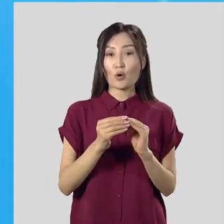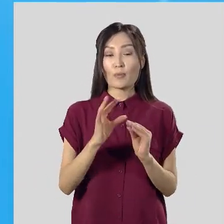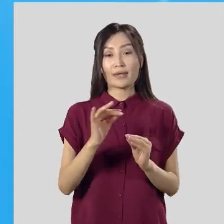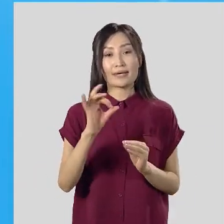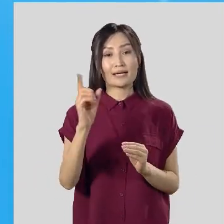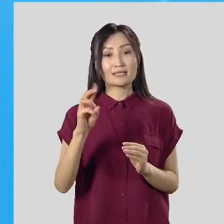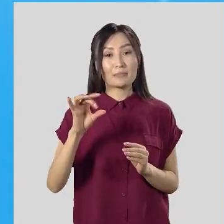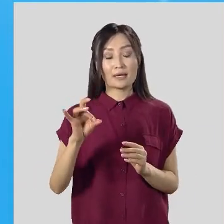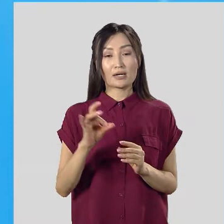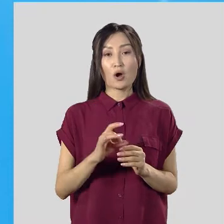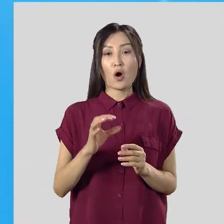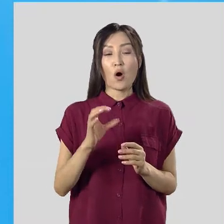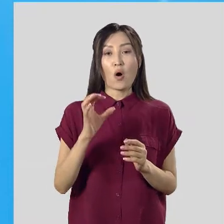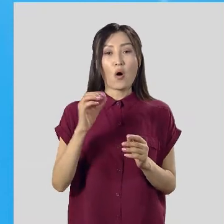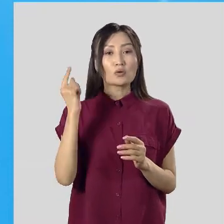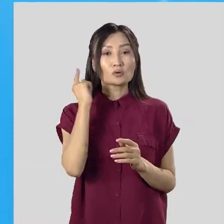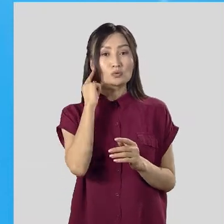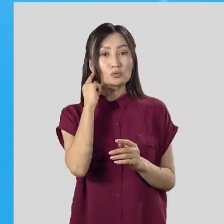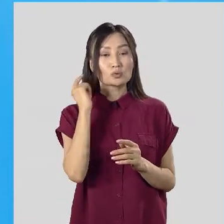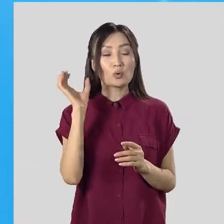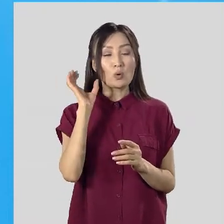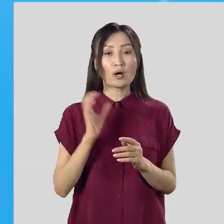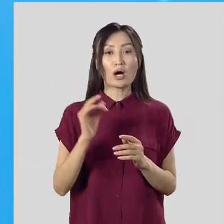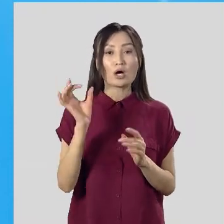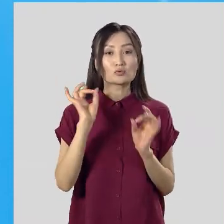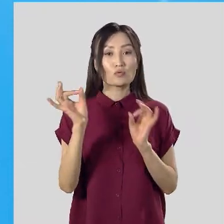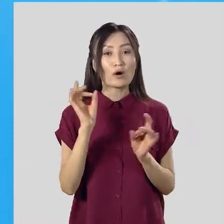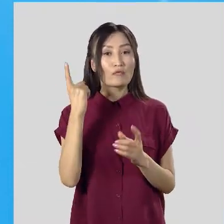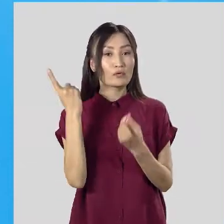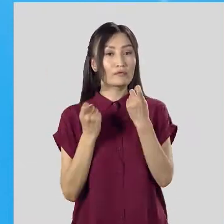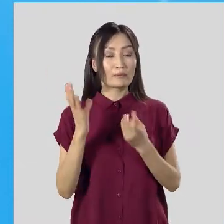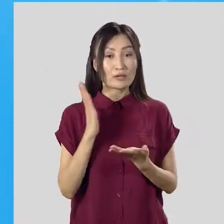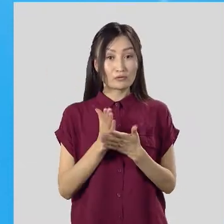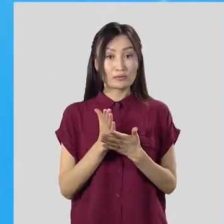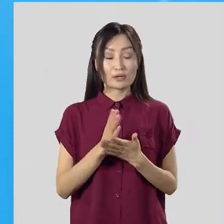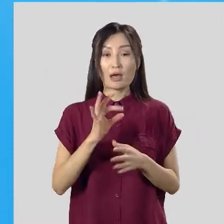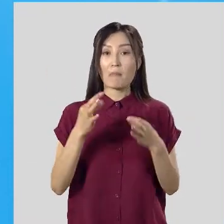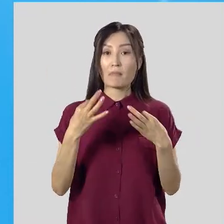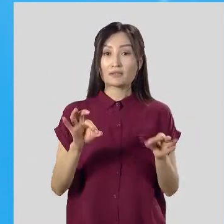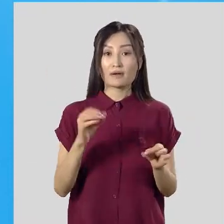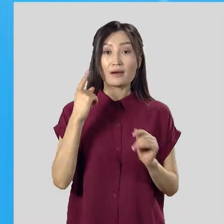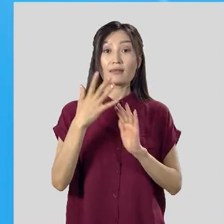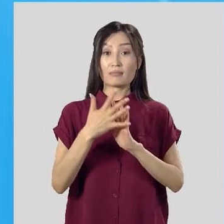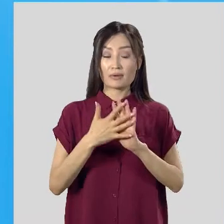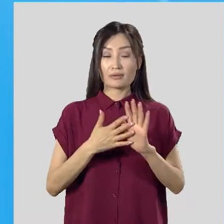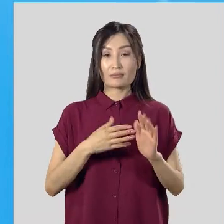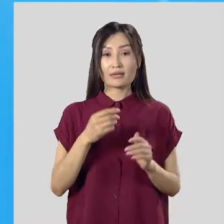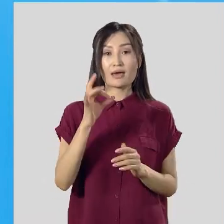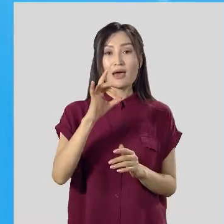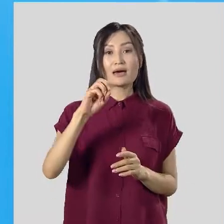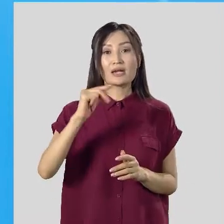размеры. Органы слуха воспринимают звуковую информацию, позволяют понимать